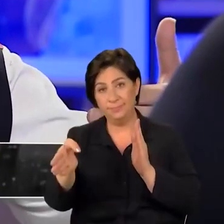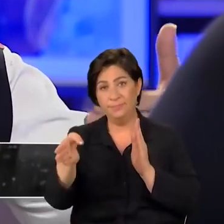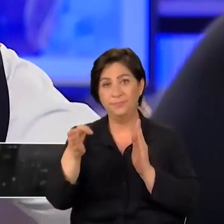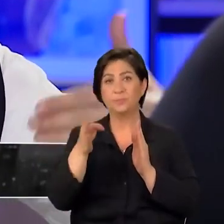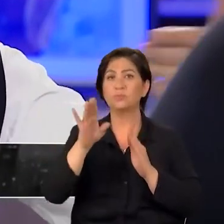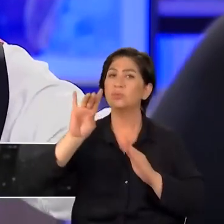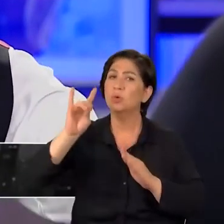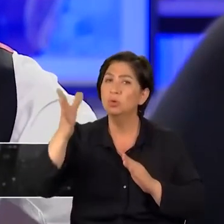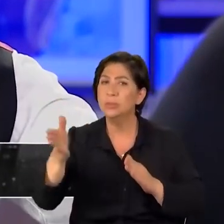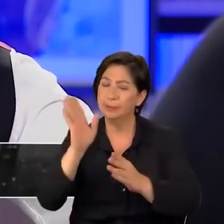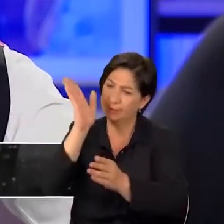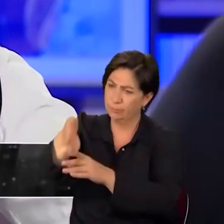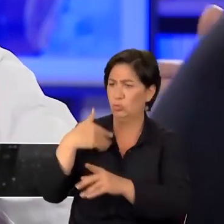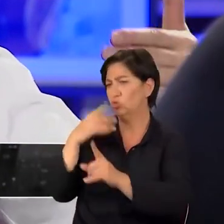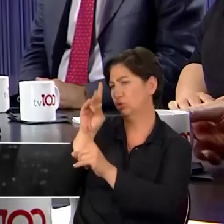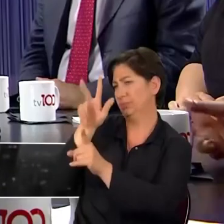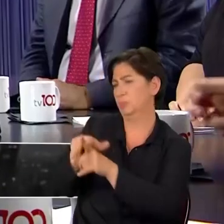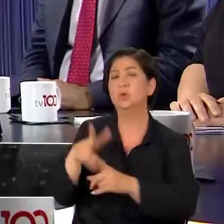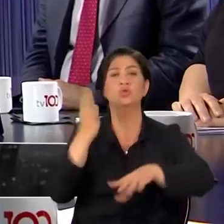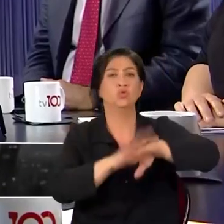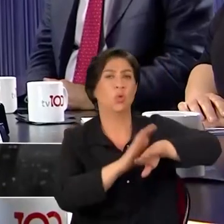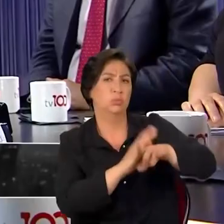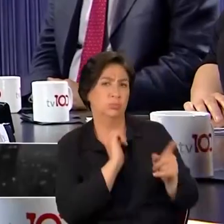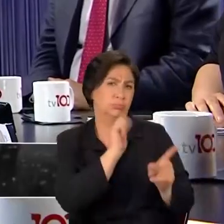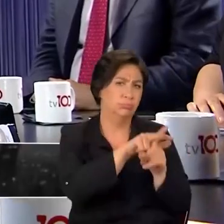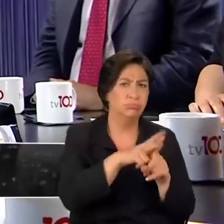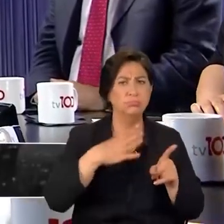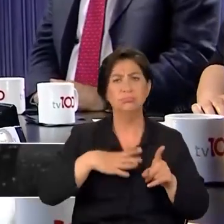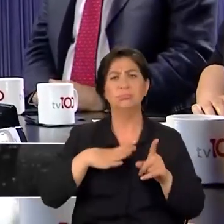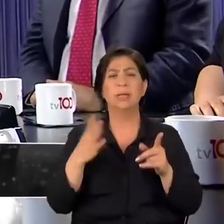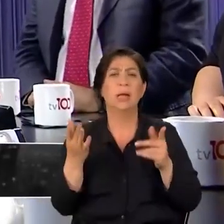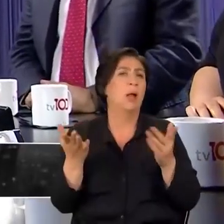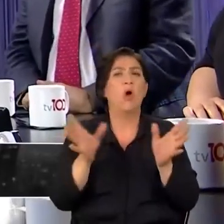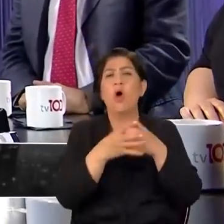bir diyelim ki ülkücülere katılacak olan işte solcu hangi